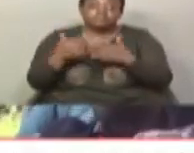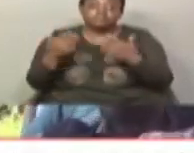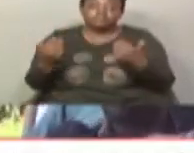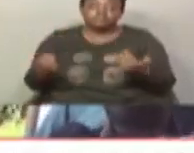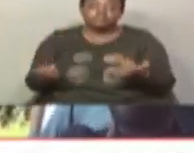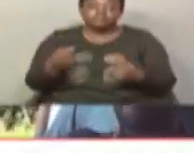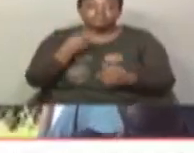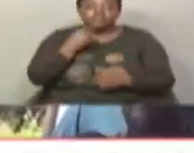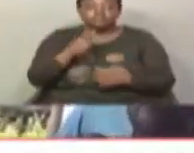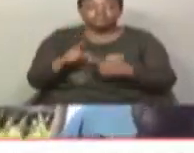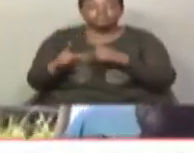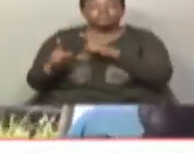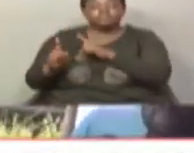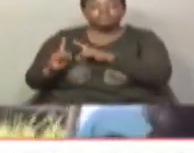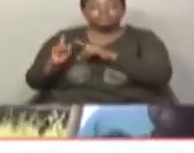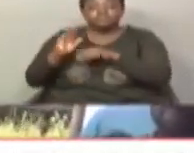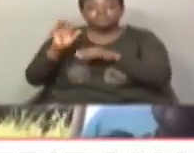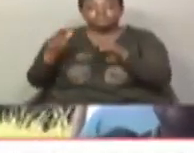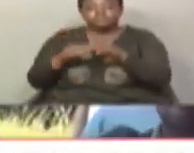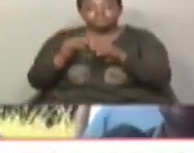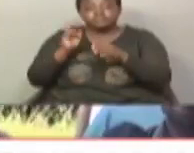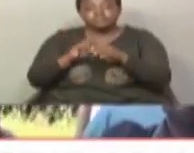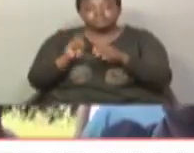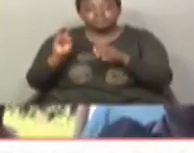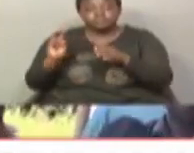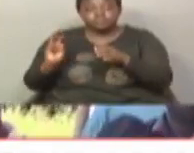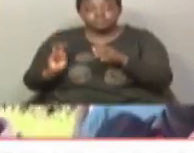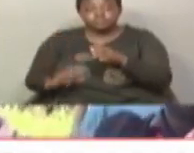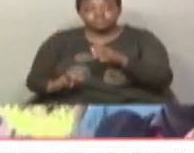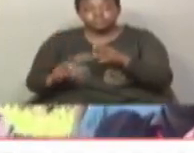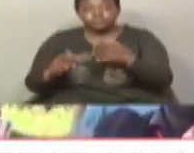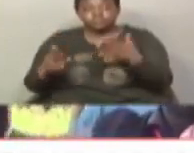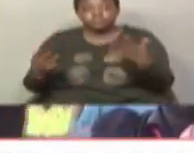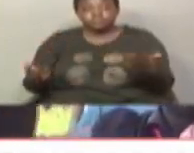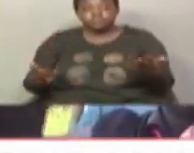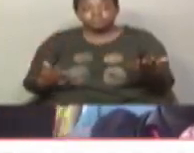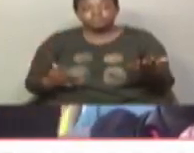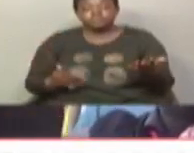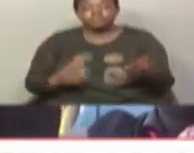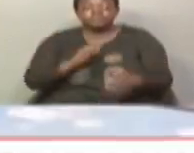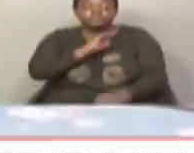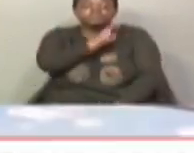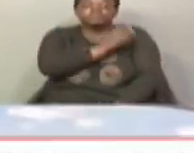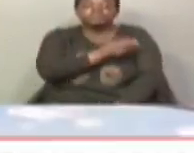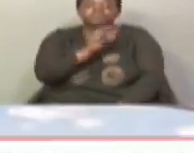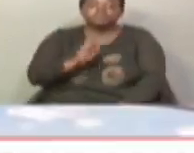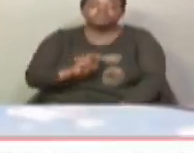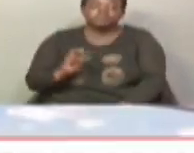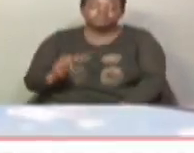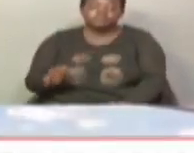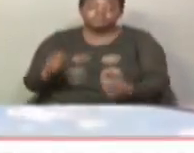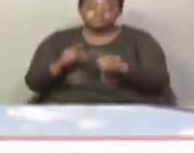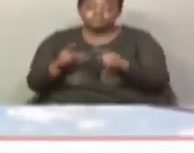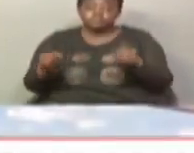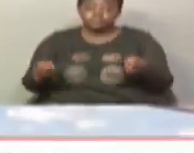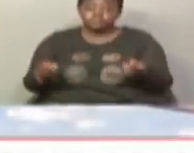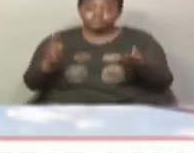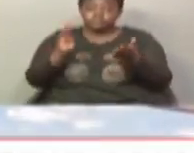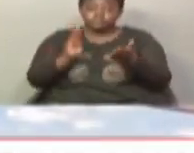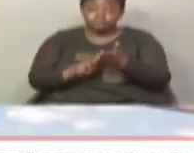abakaggwa balina emmundu bonna bonna babajjeko emmundu zibagibweko. Kyokka Dr. Kaggwa ku bbalaza agataliko